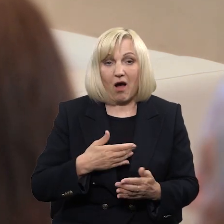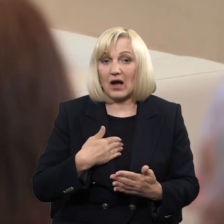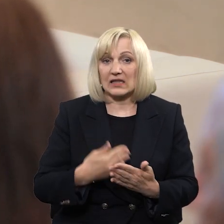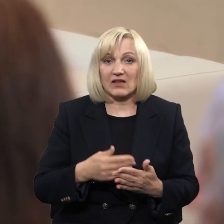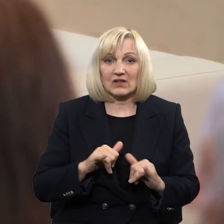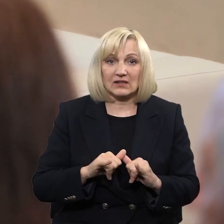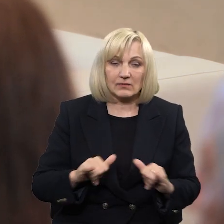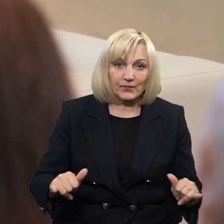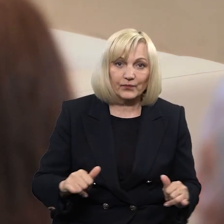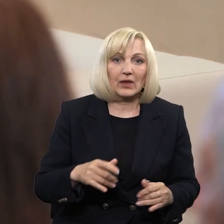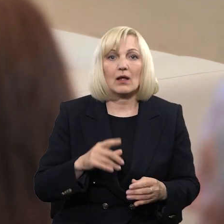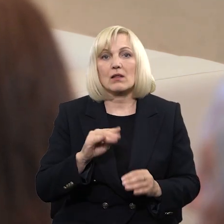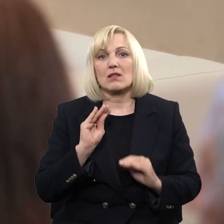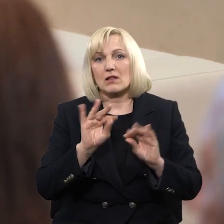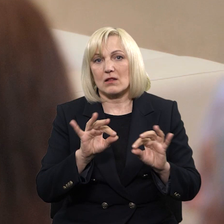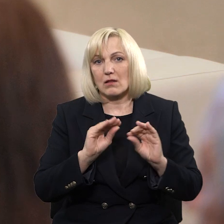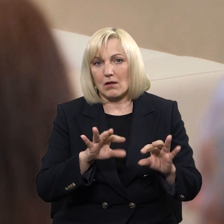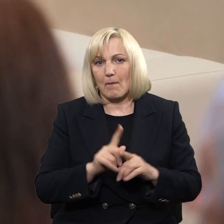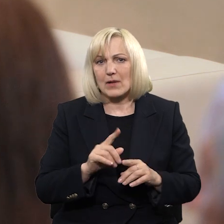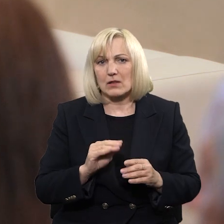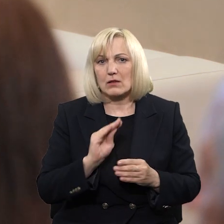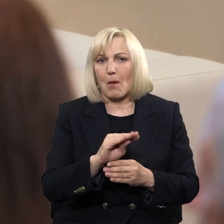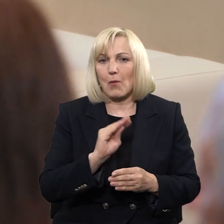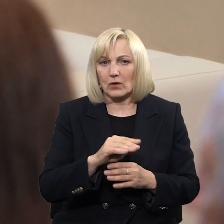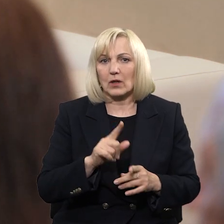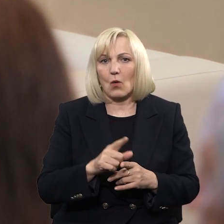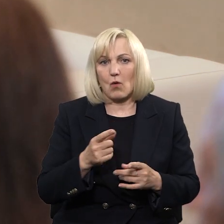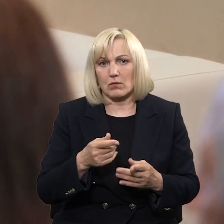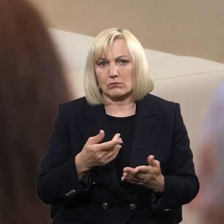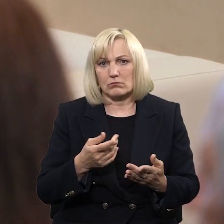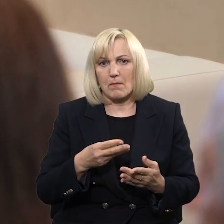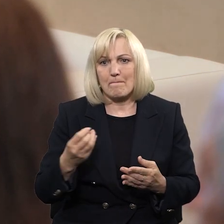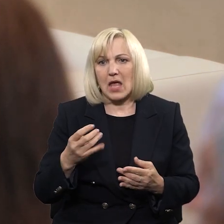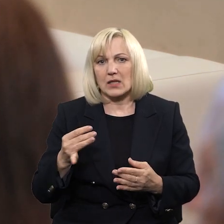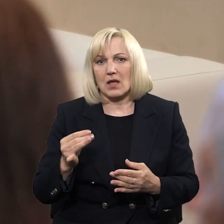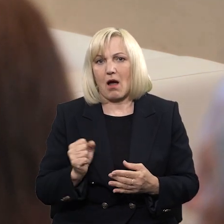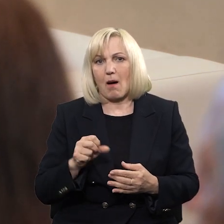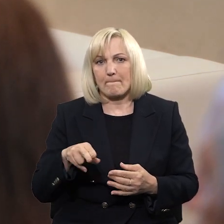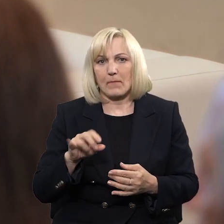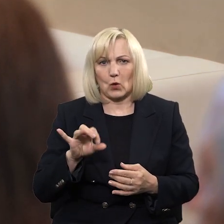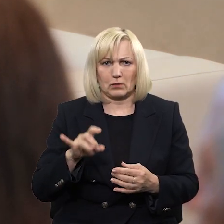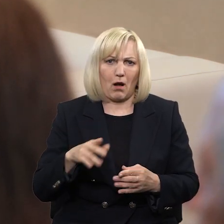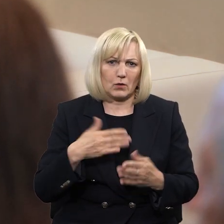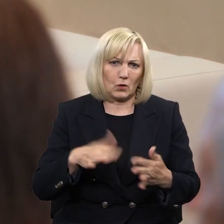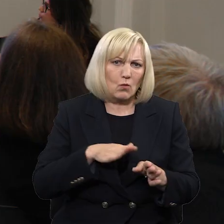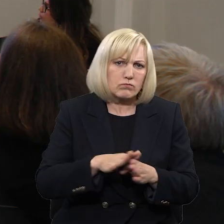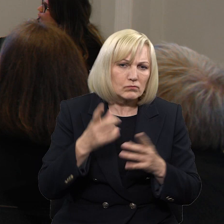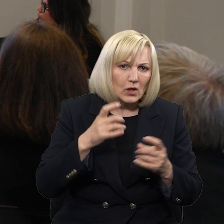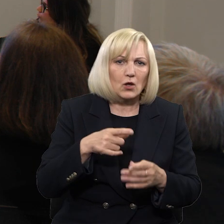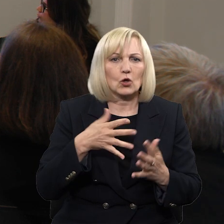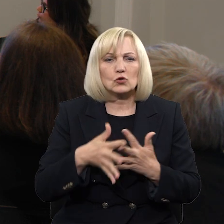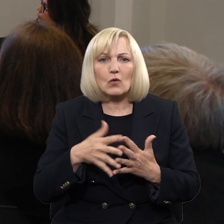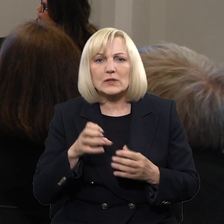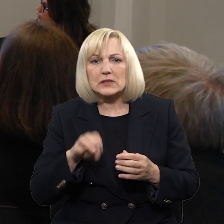очень активно развивается очень активно наполняется такой полноценный Медиа Портал который тоже очень сильно посещаемый все время